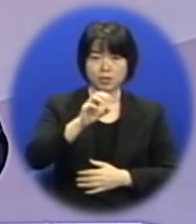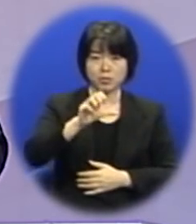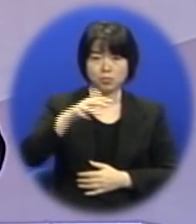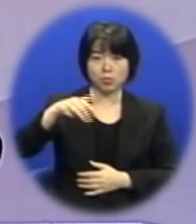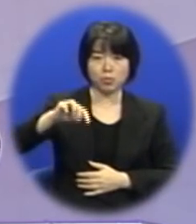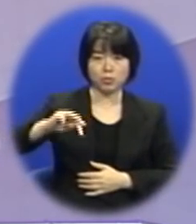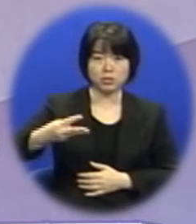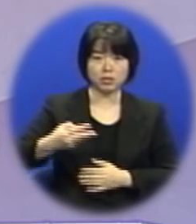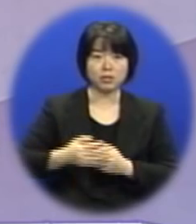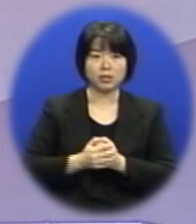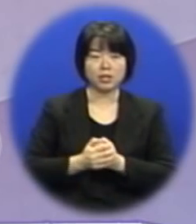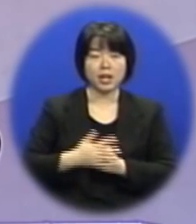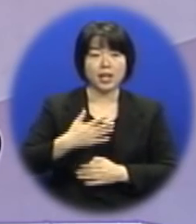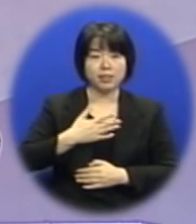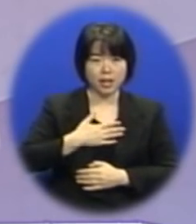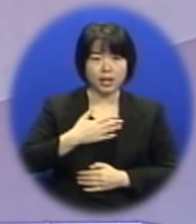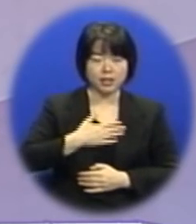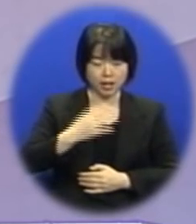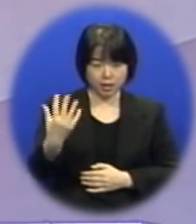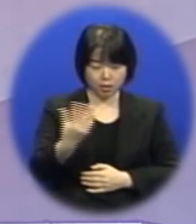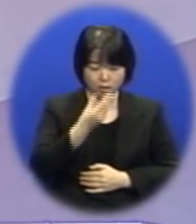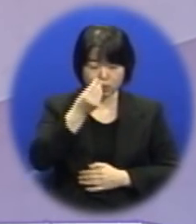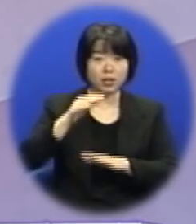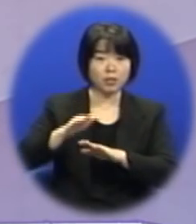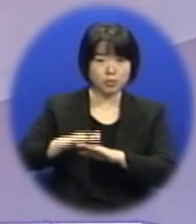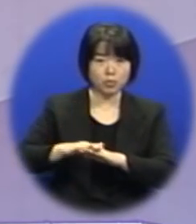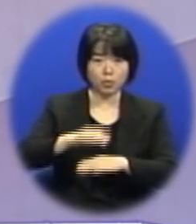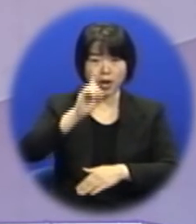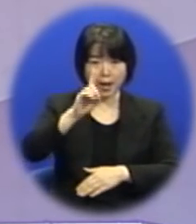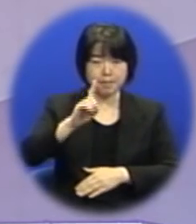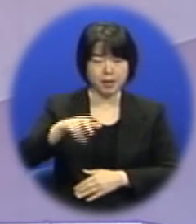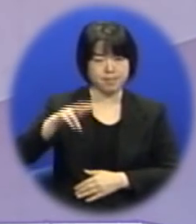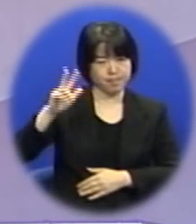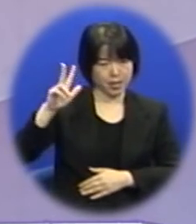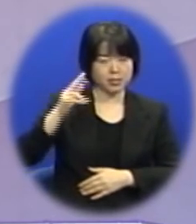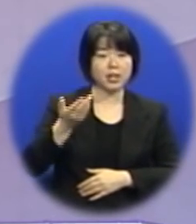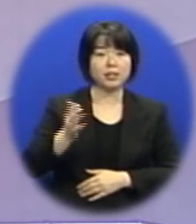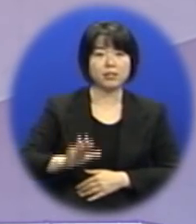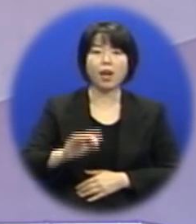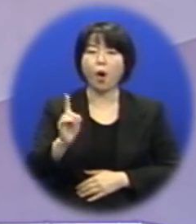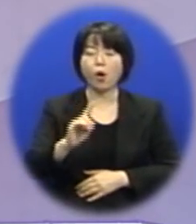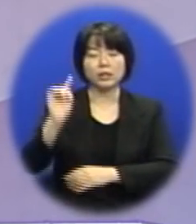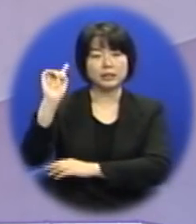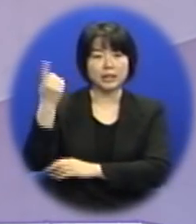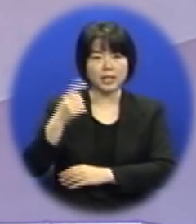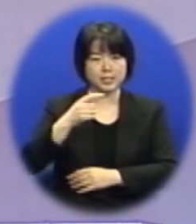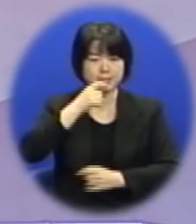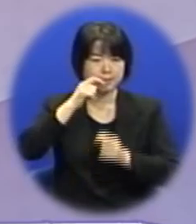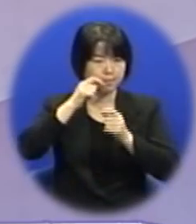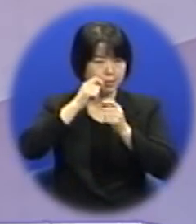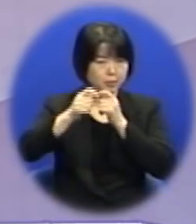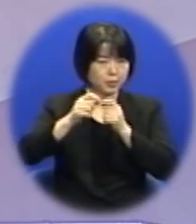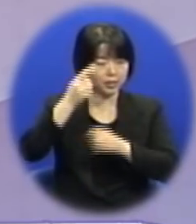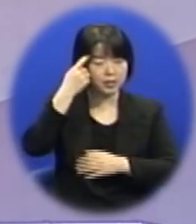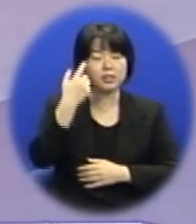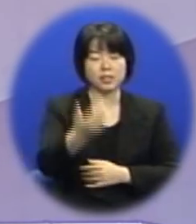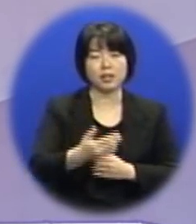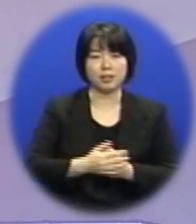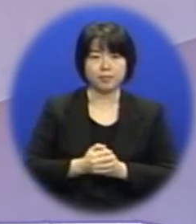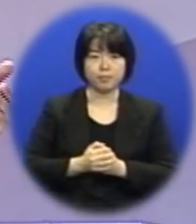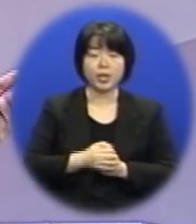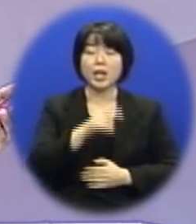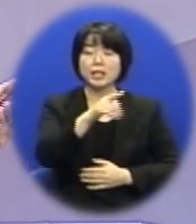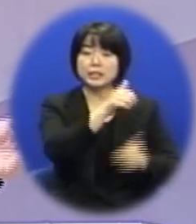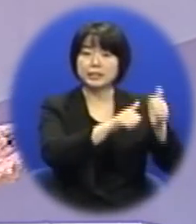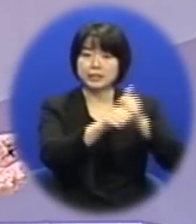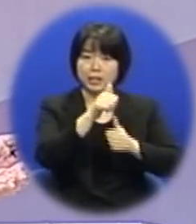35절부터입니다. 내가 나의 거룩함을 두고 한번 맹세하였는데 어찌 다윗을 속이겠느냐. 그